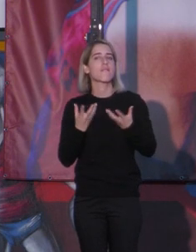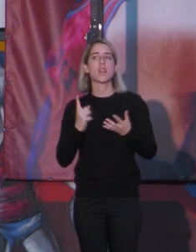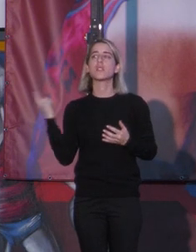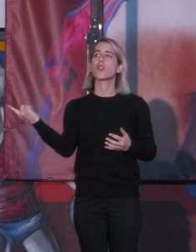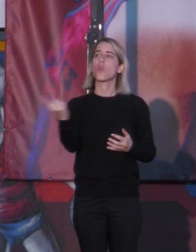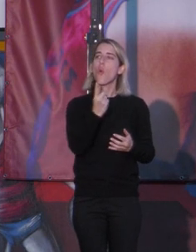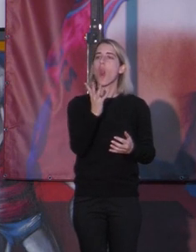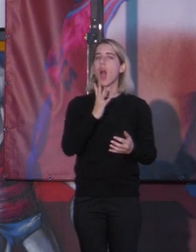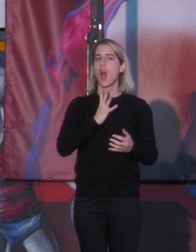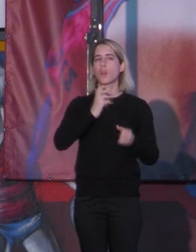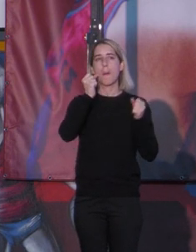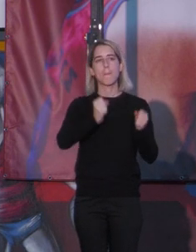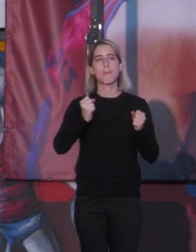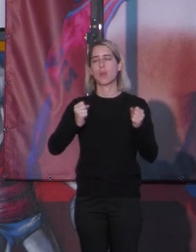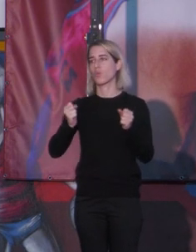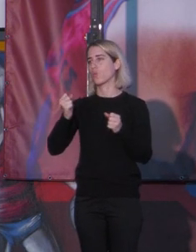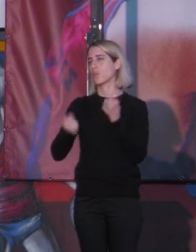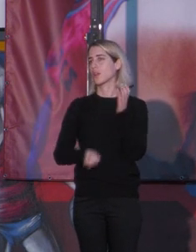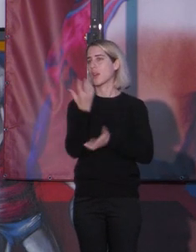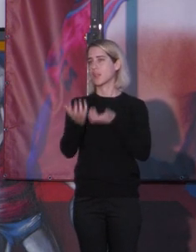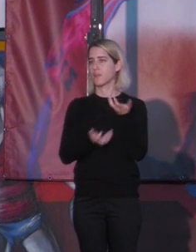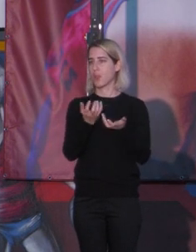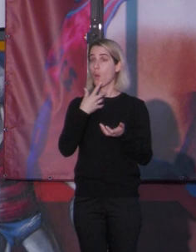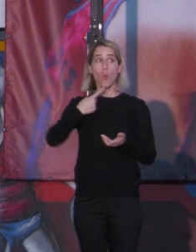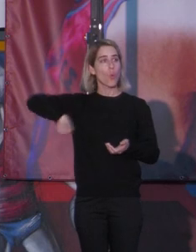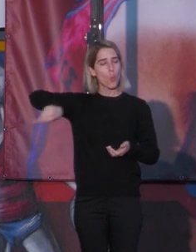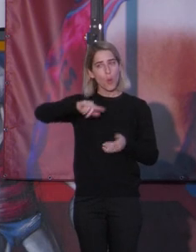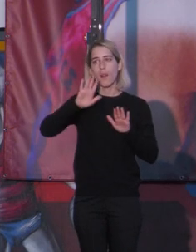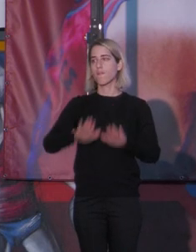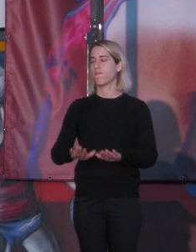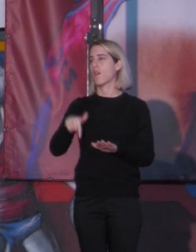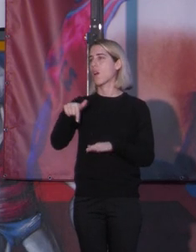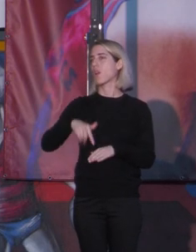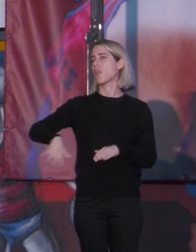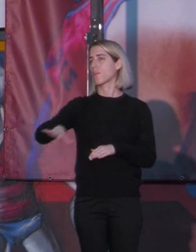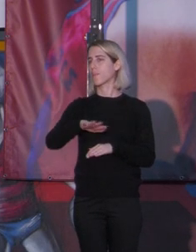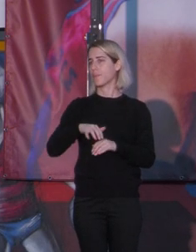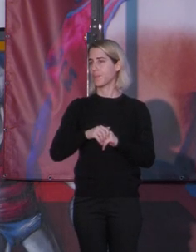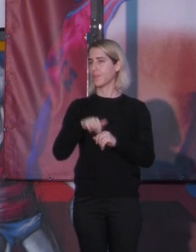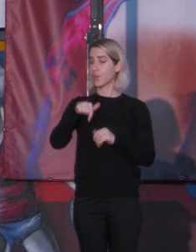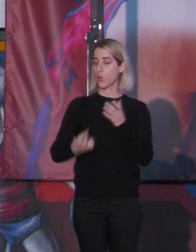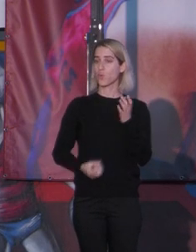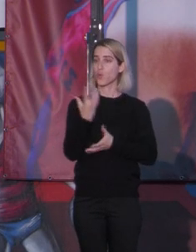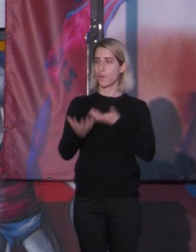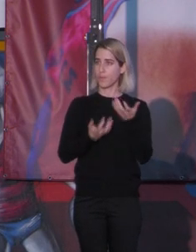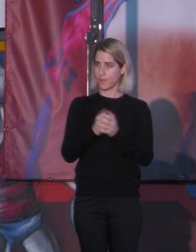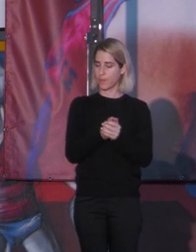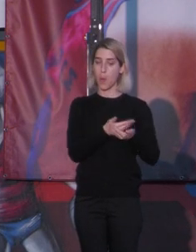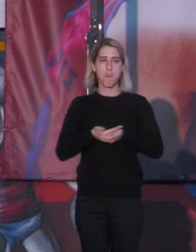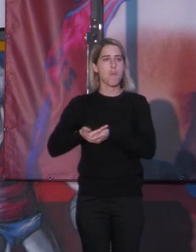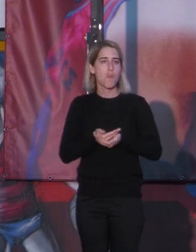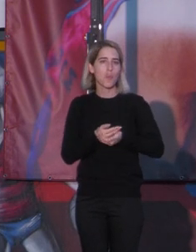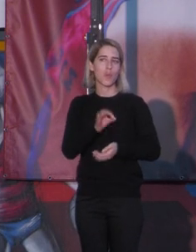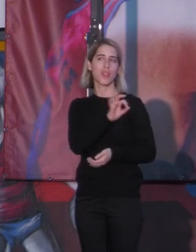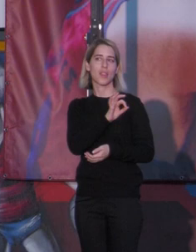όλους όσους ζουν στη Νέα Σμύρνη. Γιατί όλοι μας ζούμε στη Νέα Σμύρνη. Στη Νέα Σμύρνη ζει το βρέφος, το νήπιο,